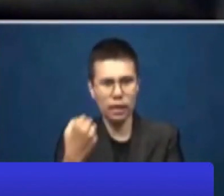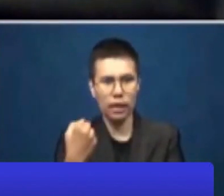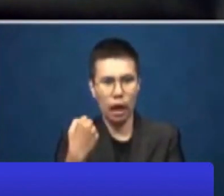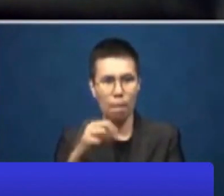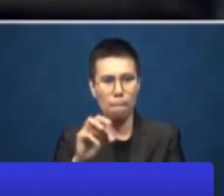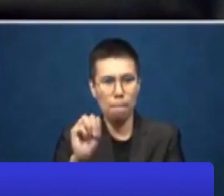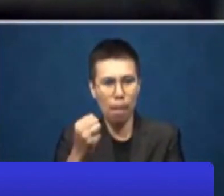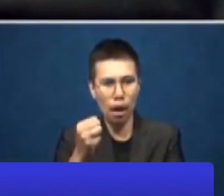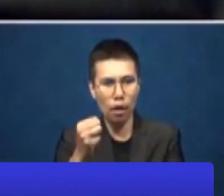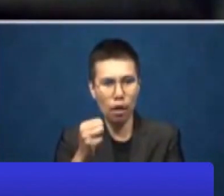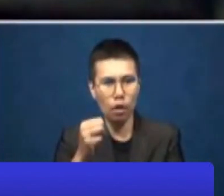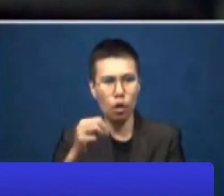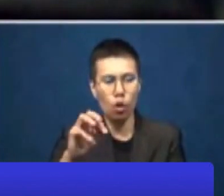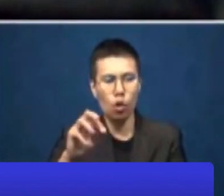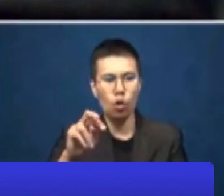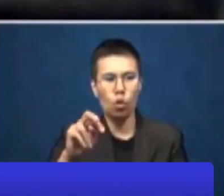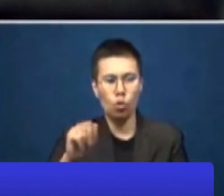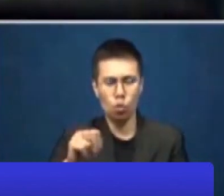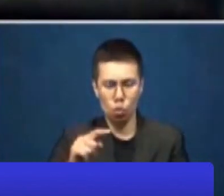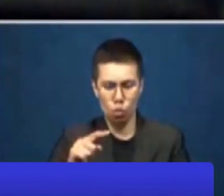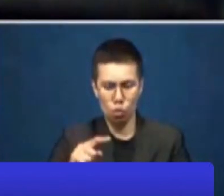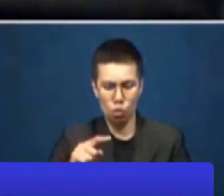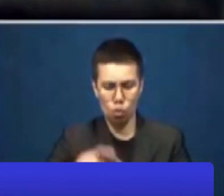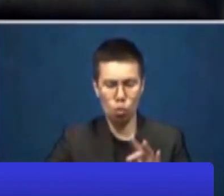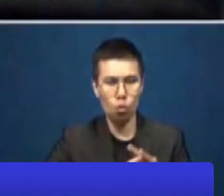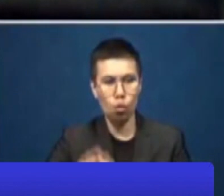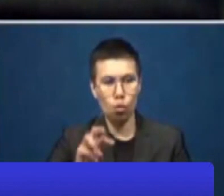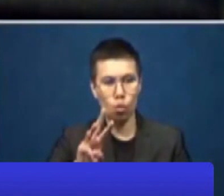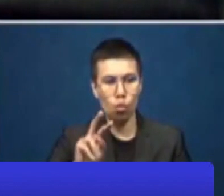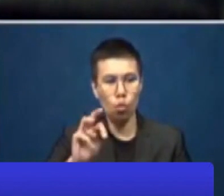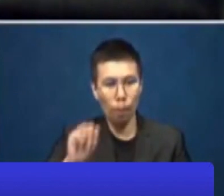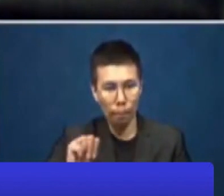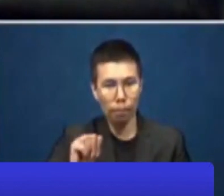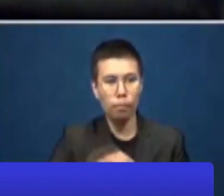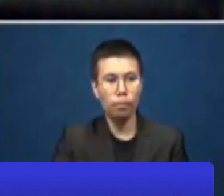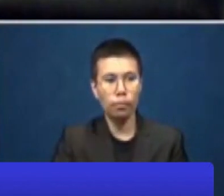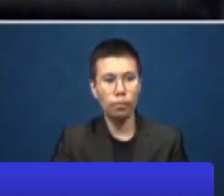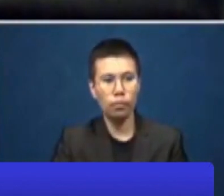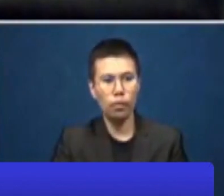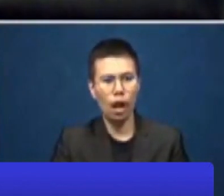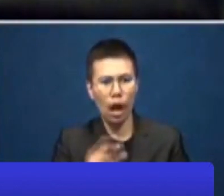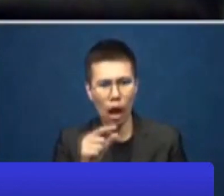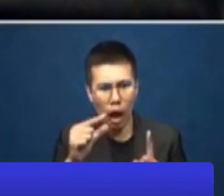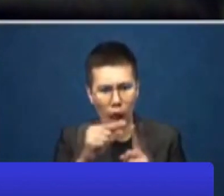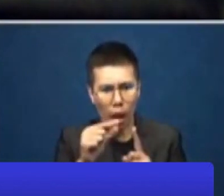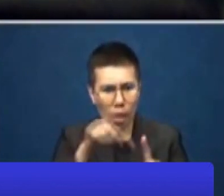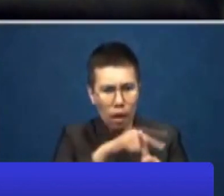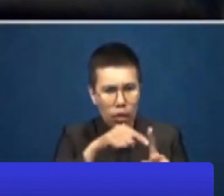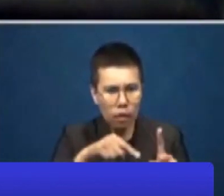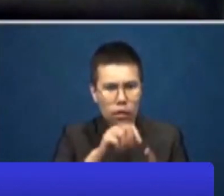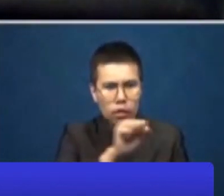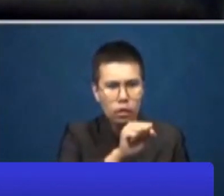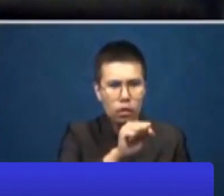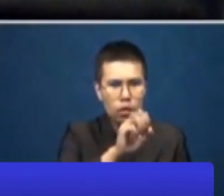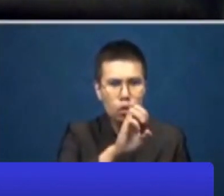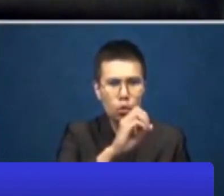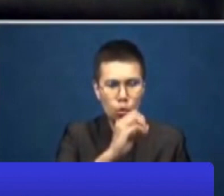ว่าคงใช้ไม่ได้แล้วยุคนี้อย่างไรก็ตามผมยังติดใจคำว่า Soft Powerน่าจะเป็นถ้าให้